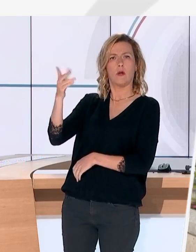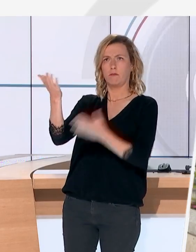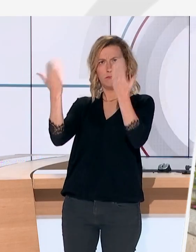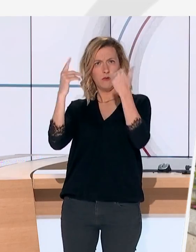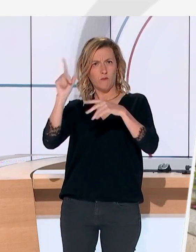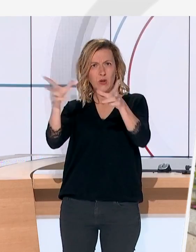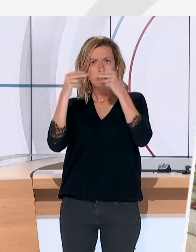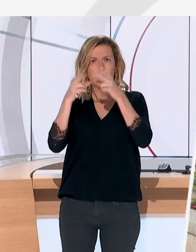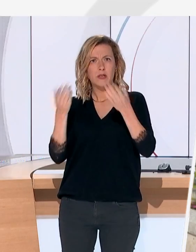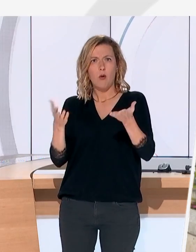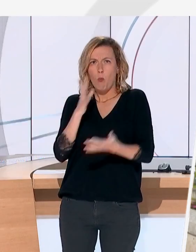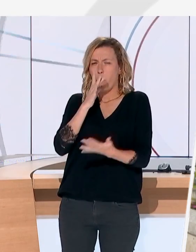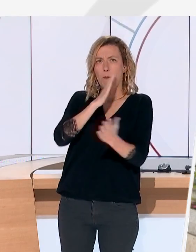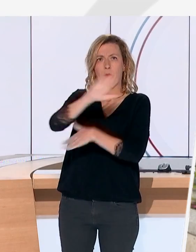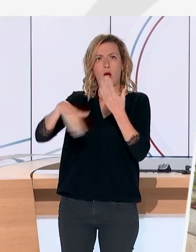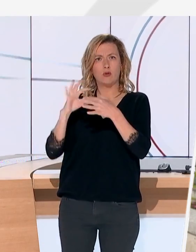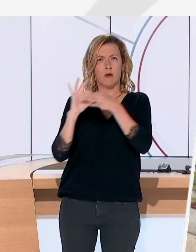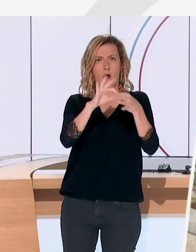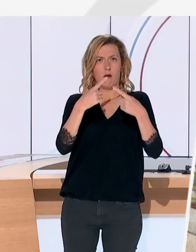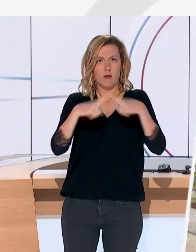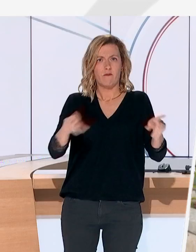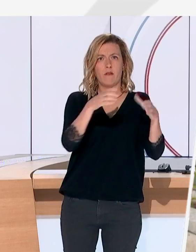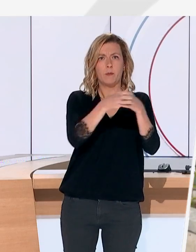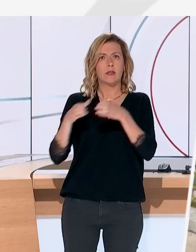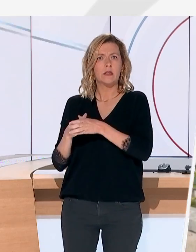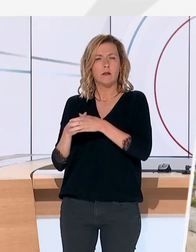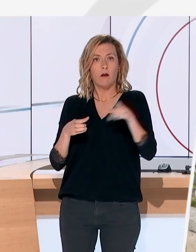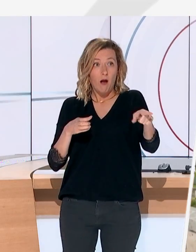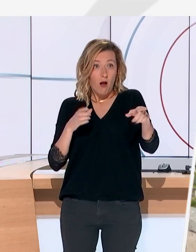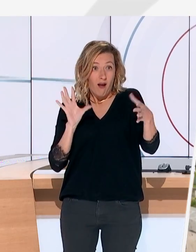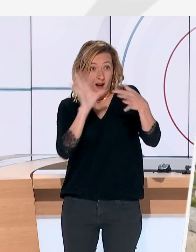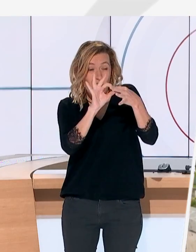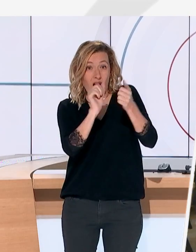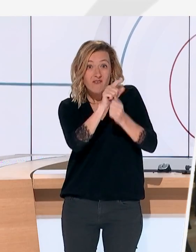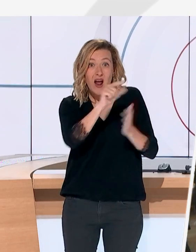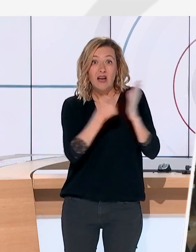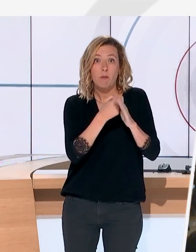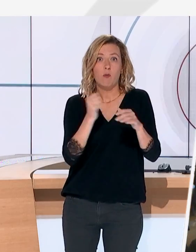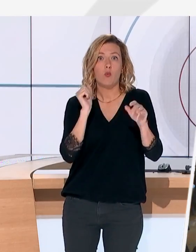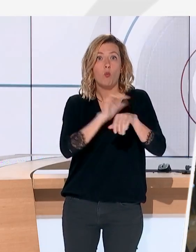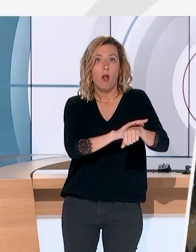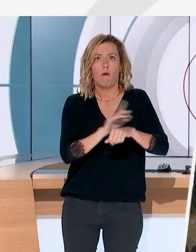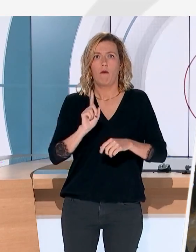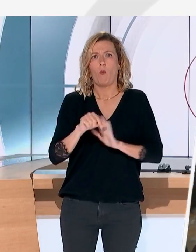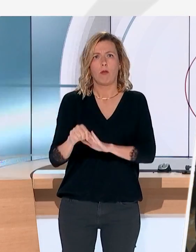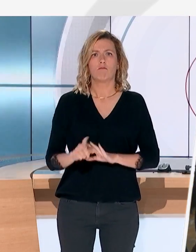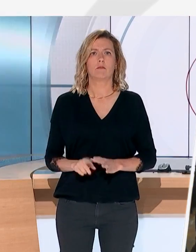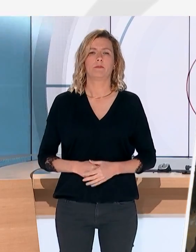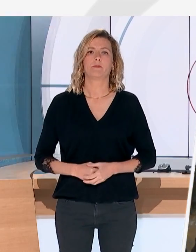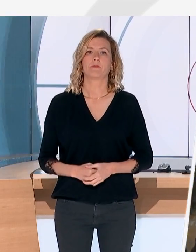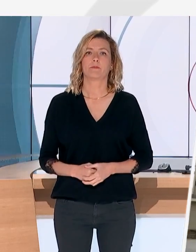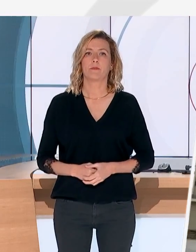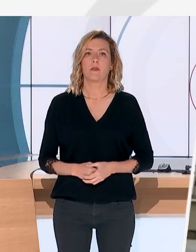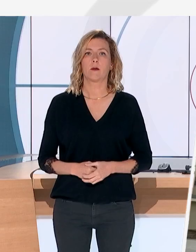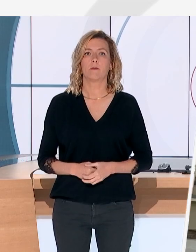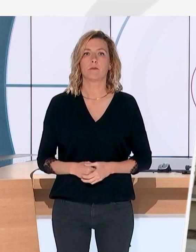qu'on ne peut pas avoir de mélange des genres et il n'est pas possible de frayer avec l'extrême droite. Le maire ne commente